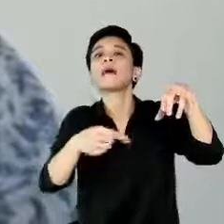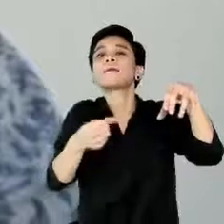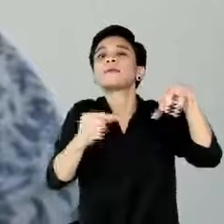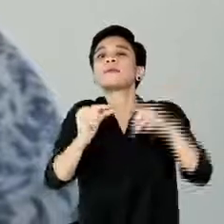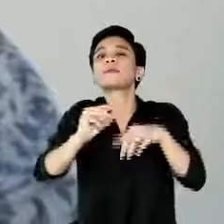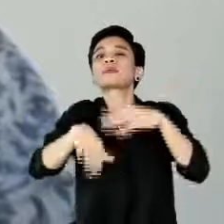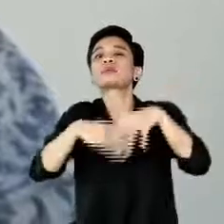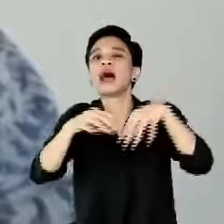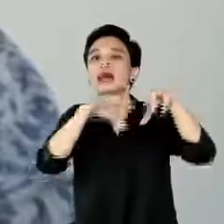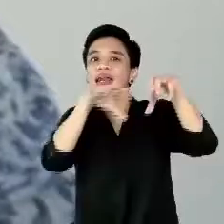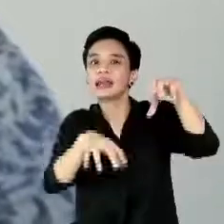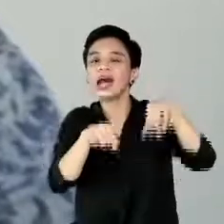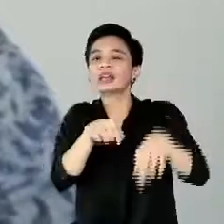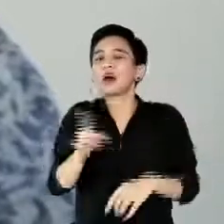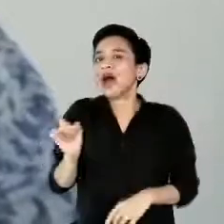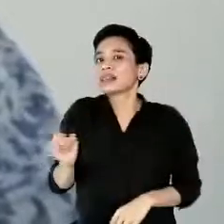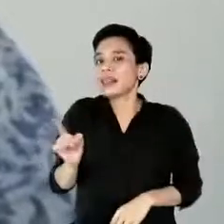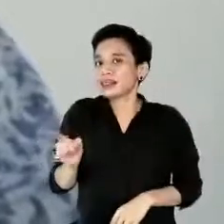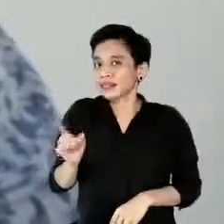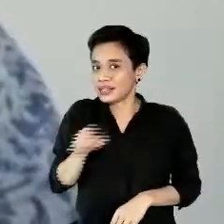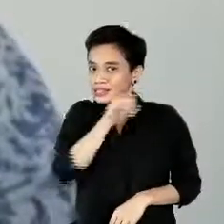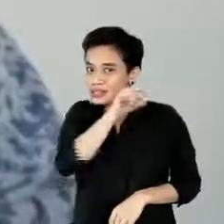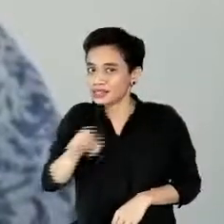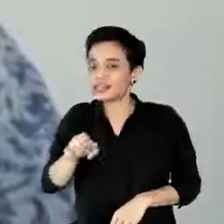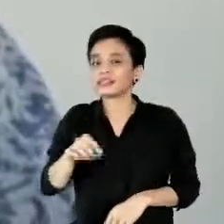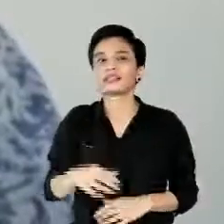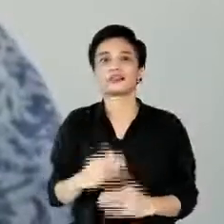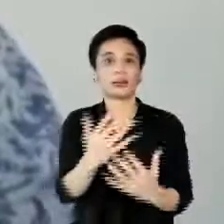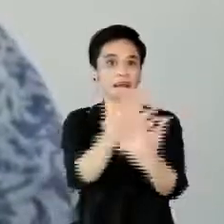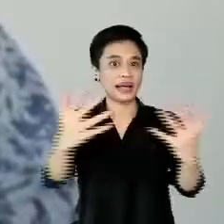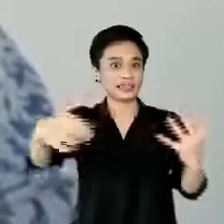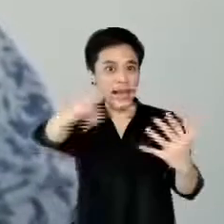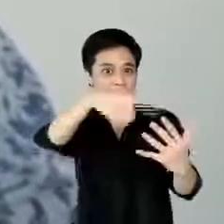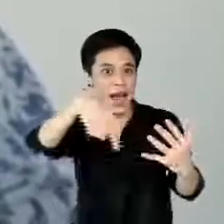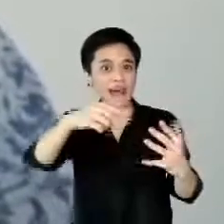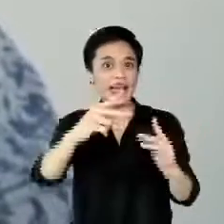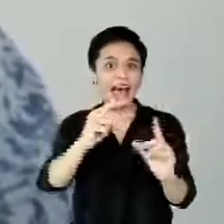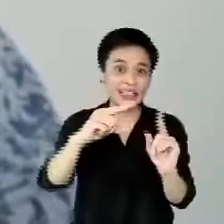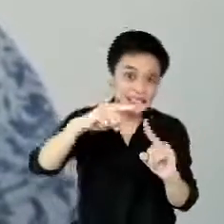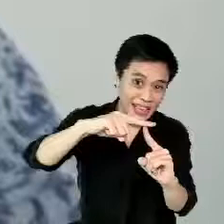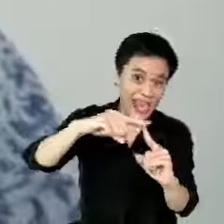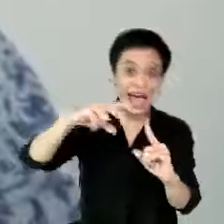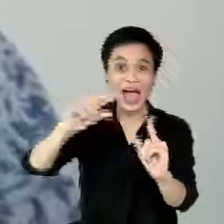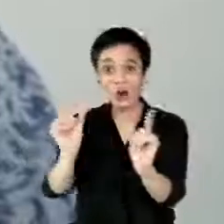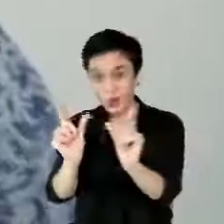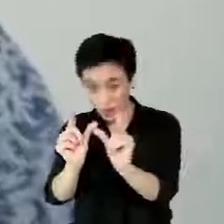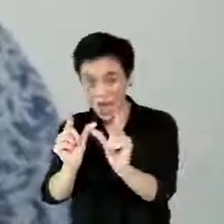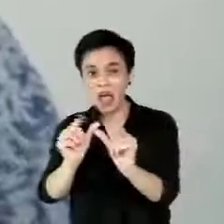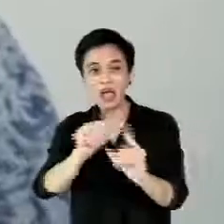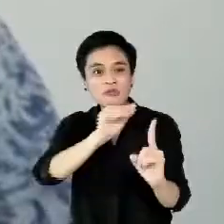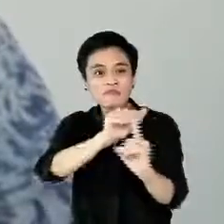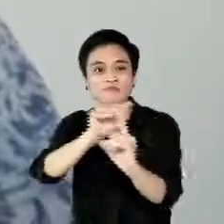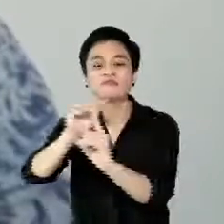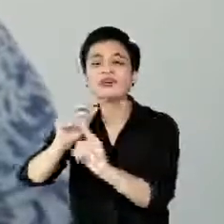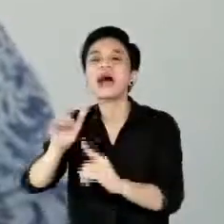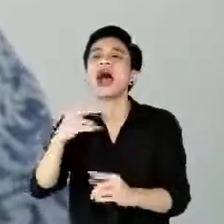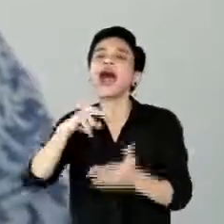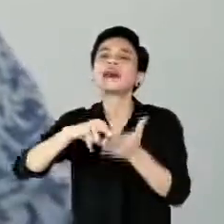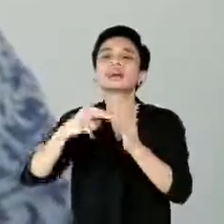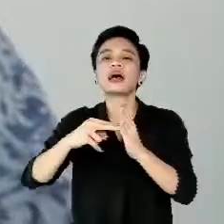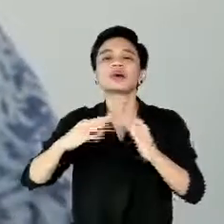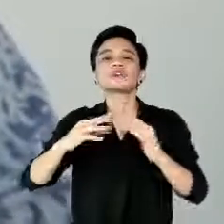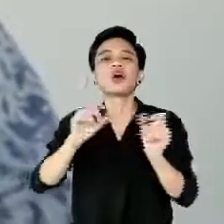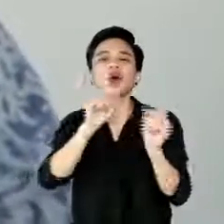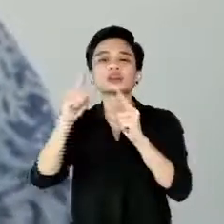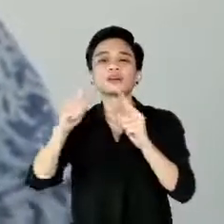tetap waspada pada level masyarakat di unit rw-rt kita punya pendekatan yang disebut Jogorogo